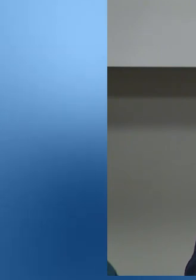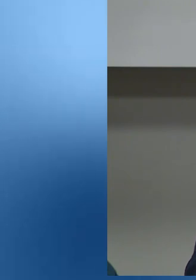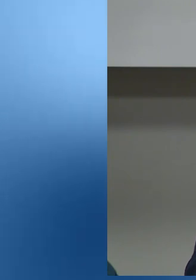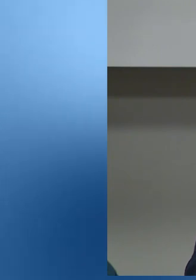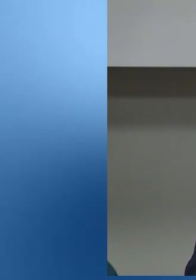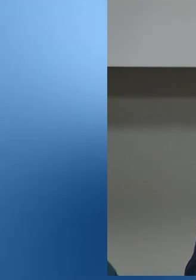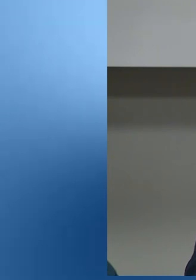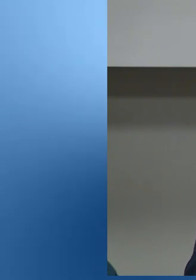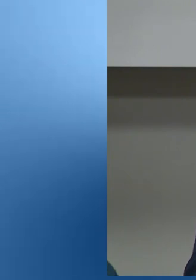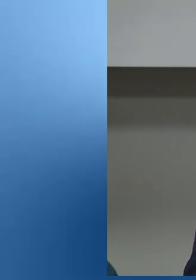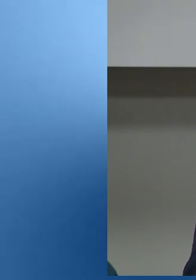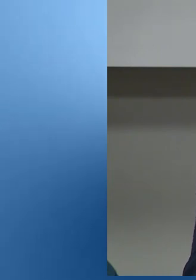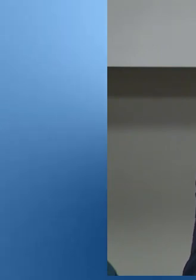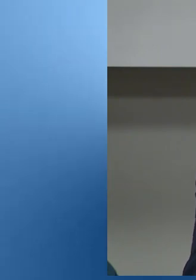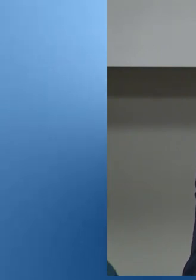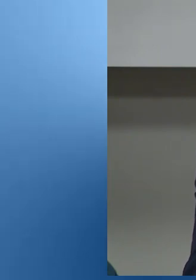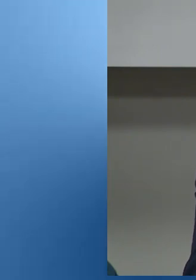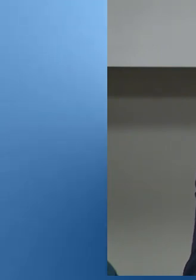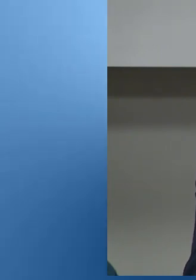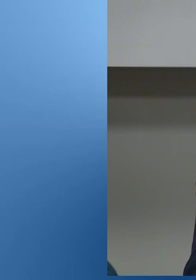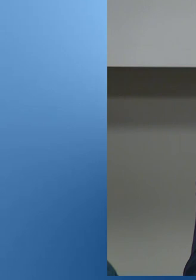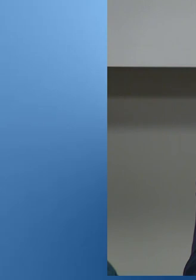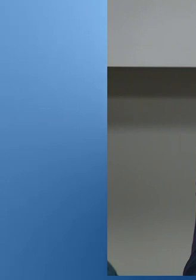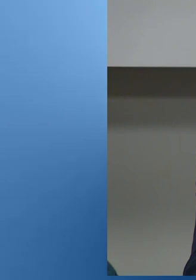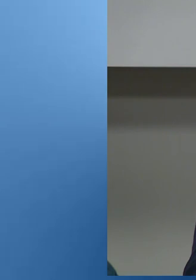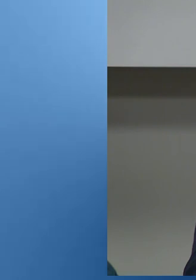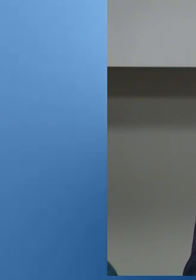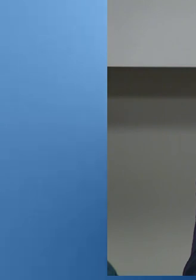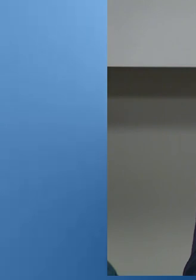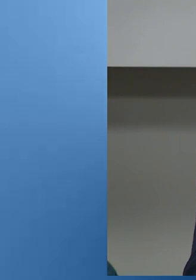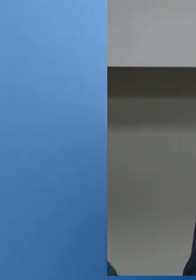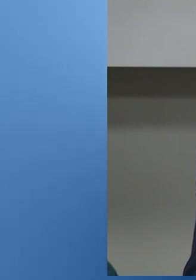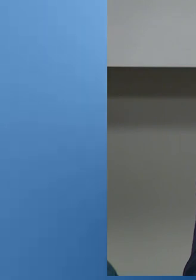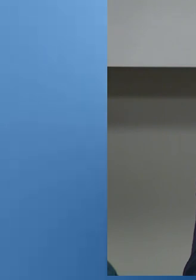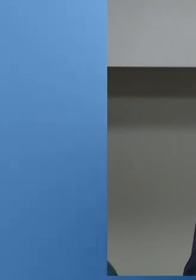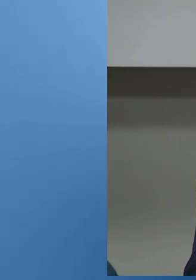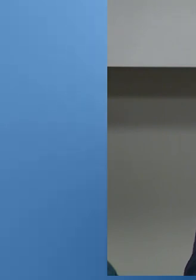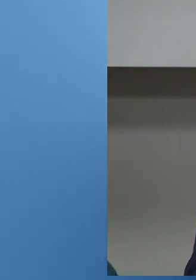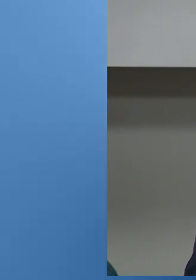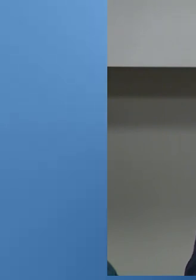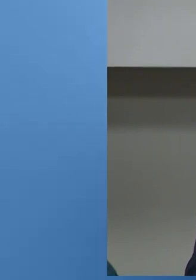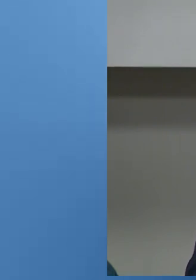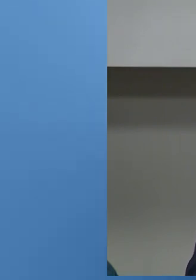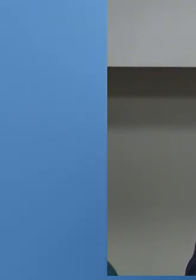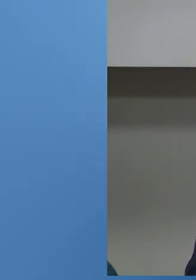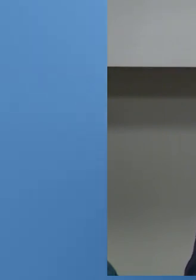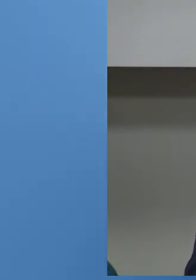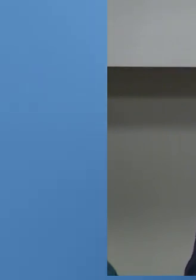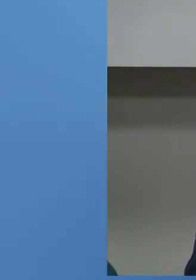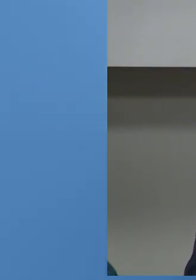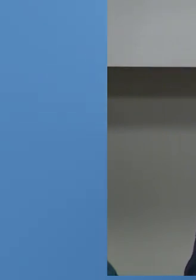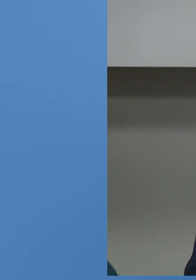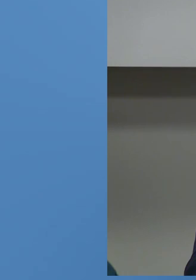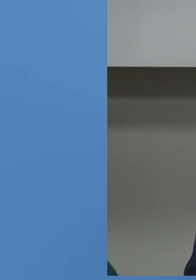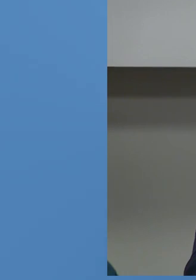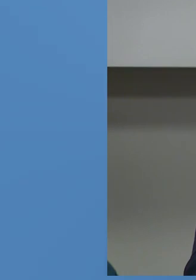dette pour l'Athlétic Cup grenoblois même vote même vote délibération adoptée la 45 euh